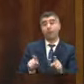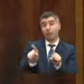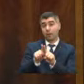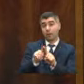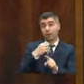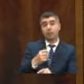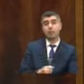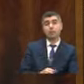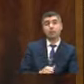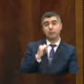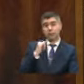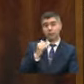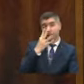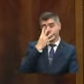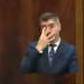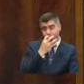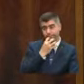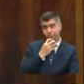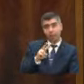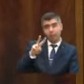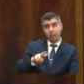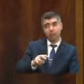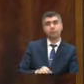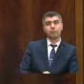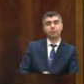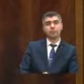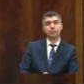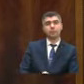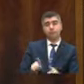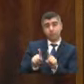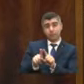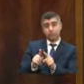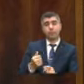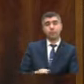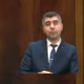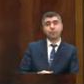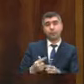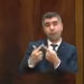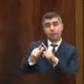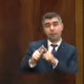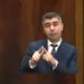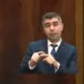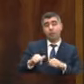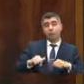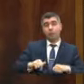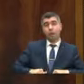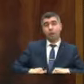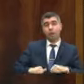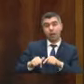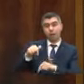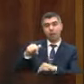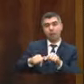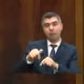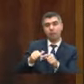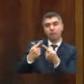نوع من الإحباط والتذمر إن لم نقل السخط في بعض الأحيان فيما يخص بعض القطاعات وبعض